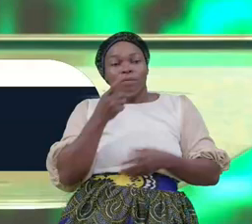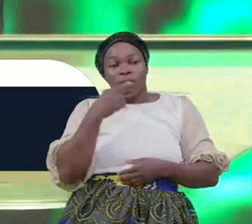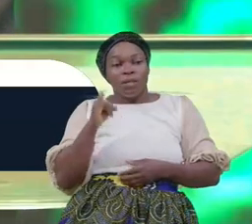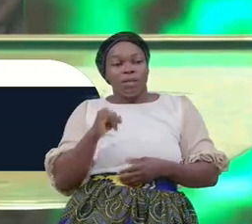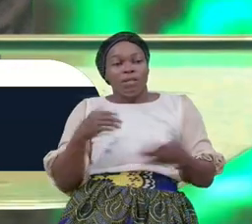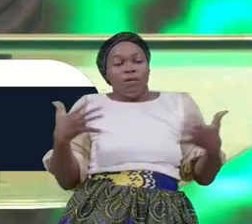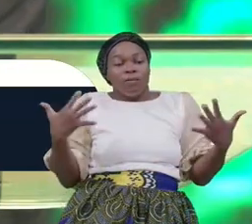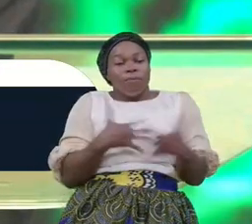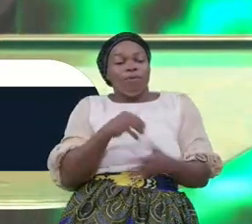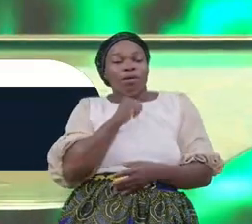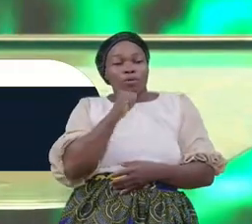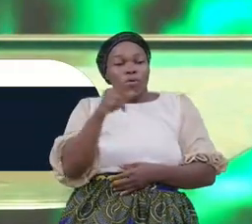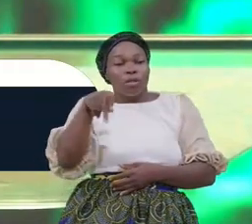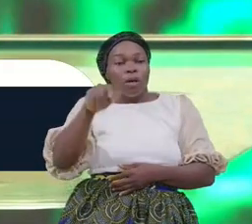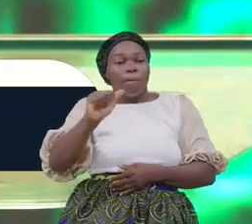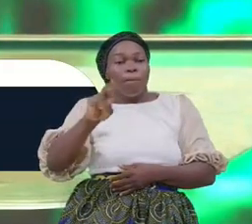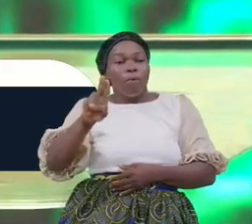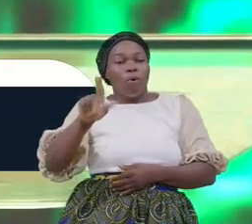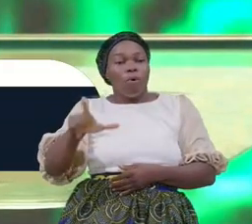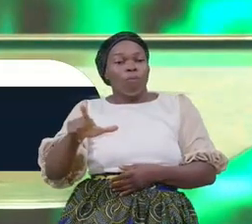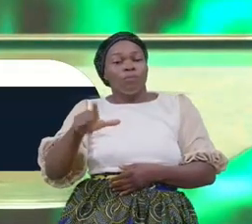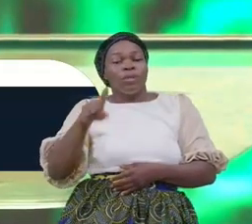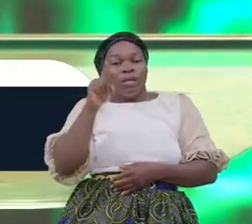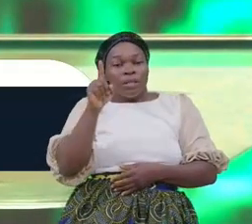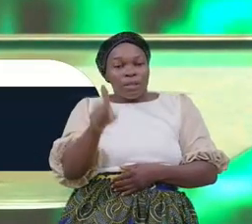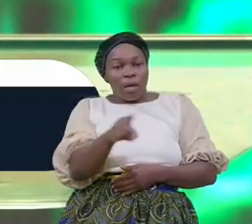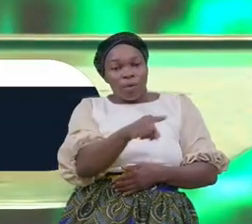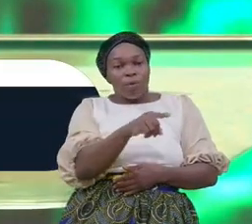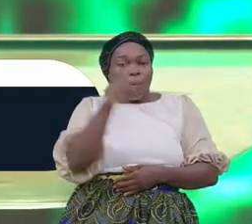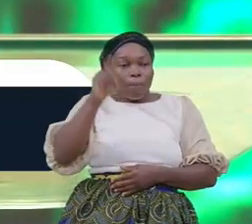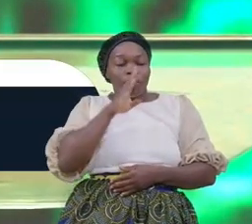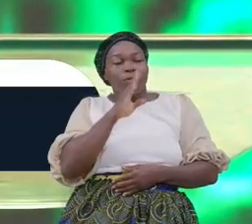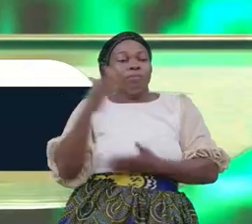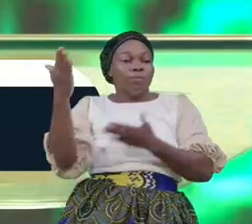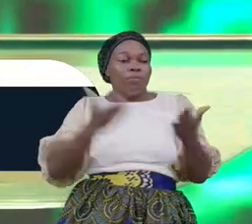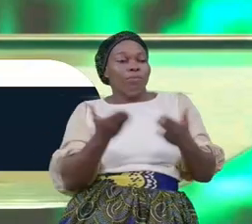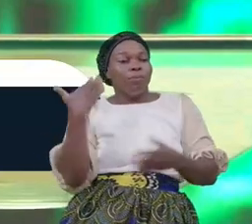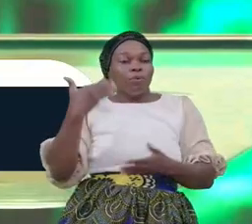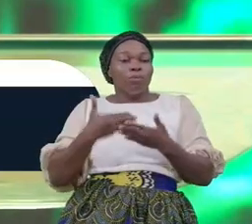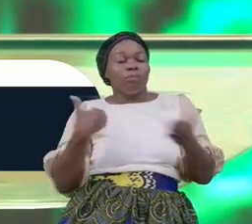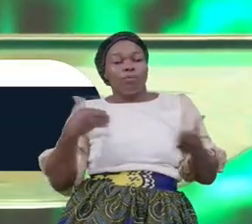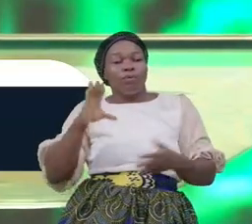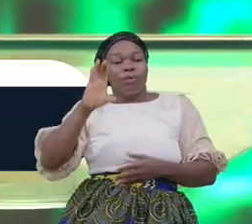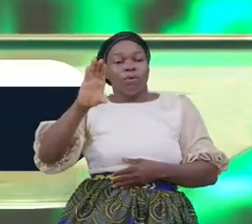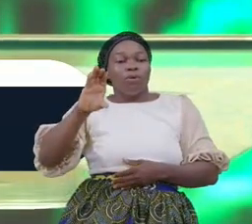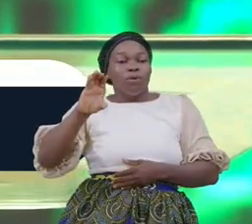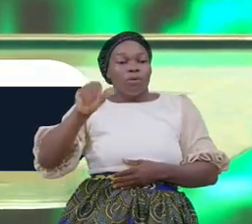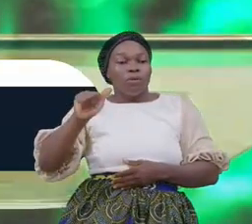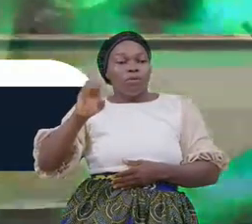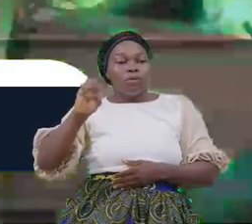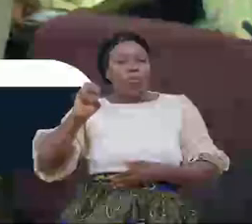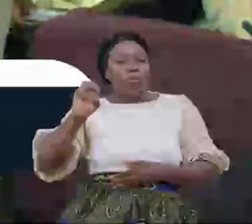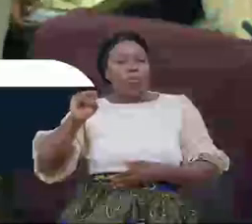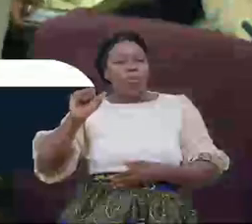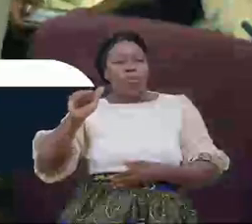dit, Paul, ne crains point, il faut que tu comparaisses devant César.